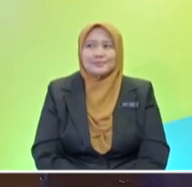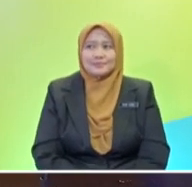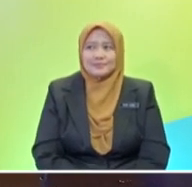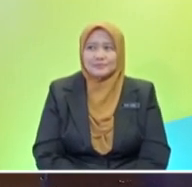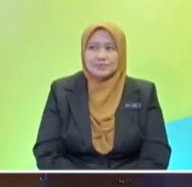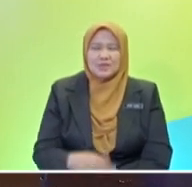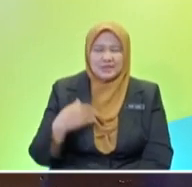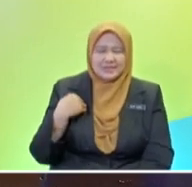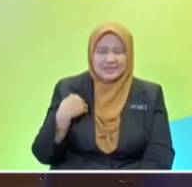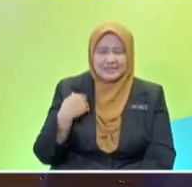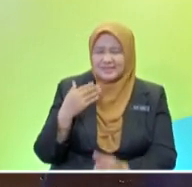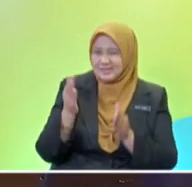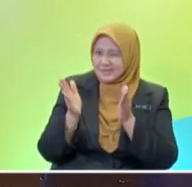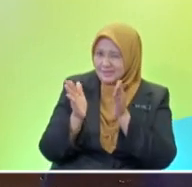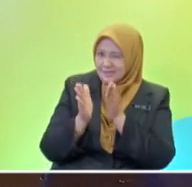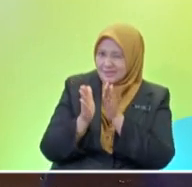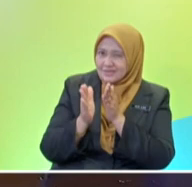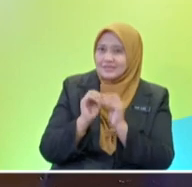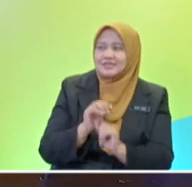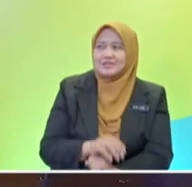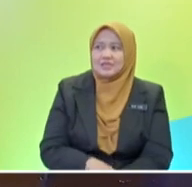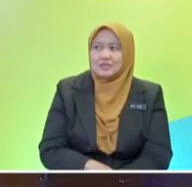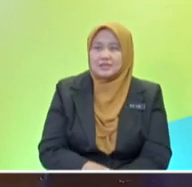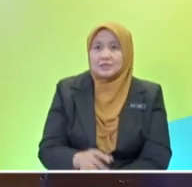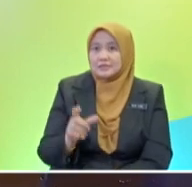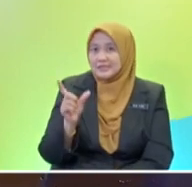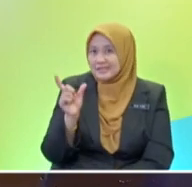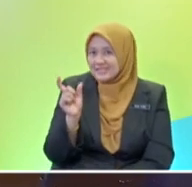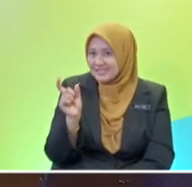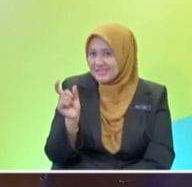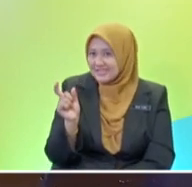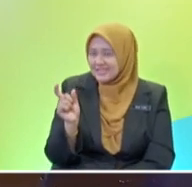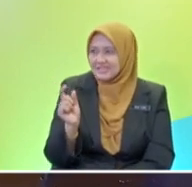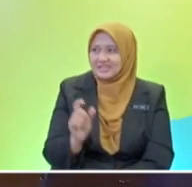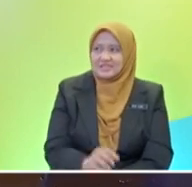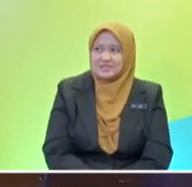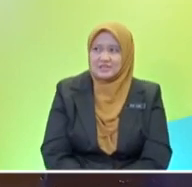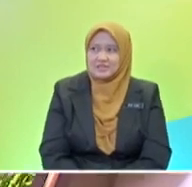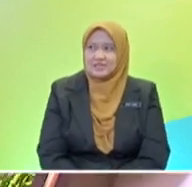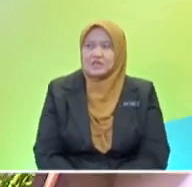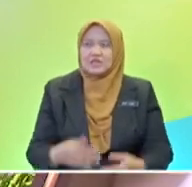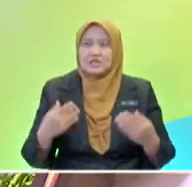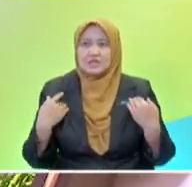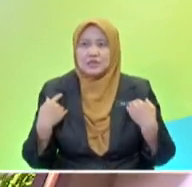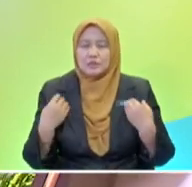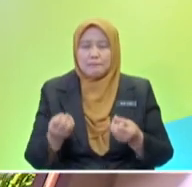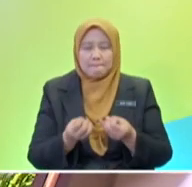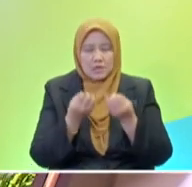Saiznya kecil kan? Cuba kita bandingkan. Yang ni ada yang saiz macam ni. Tengok saiz